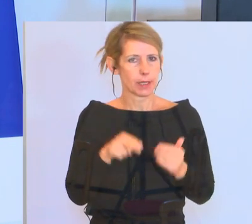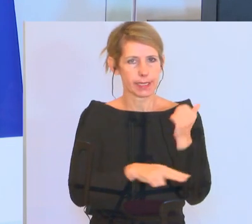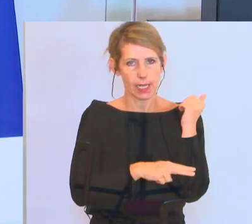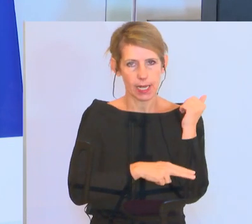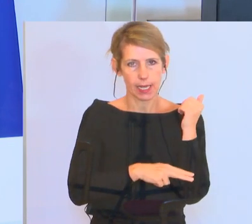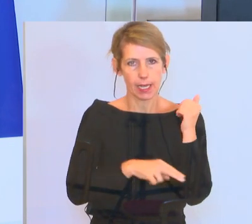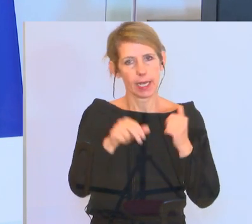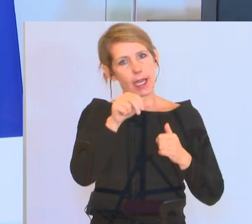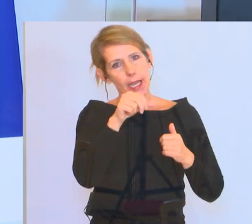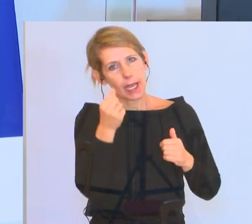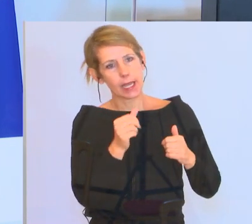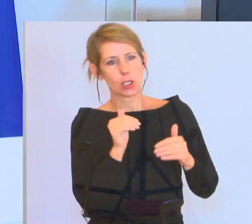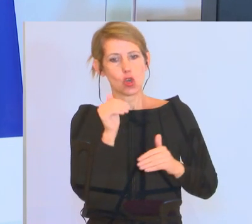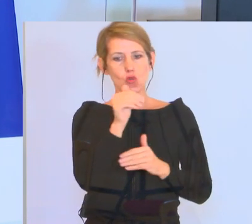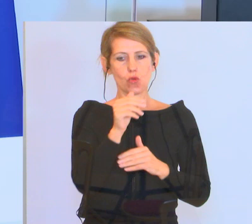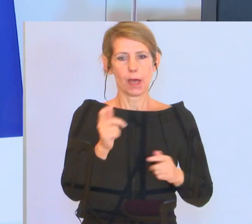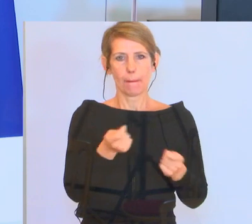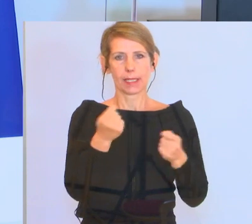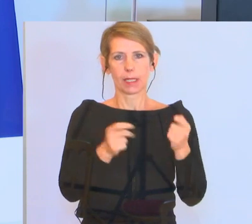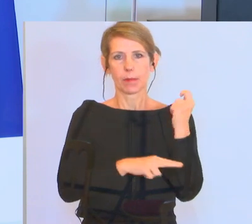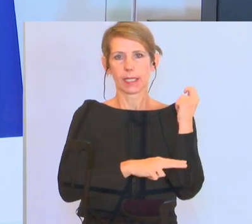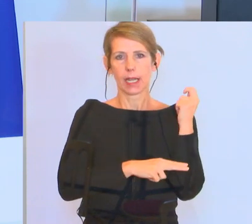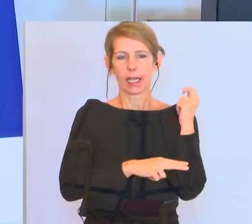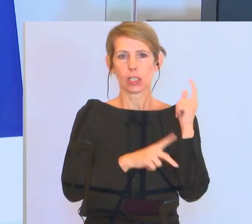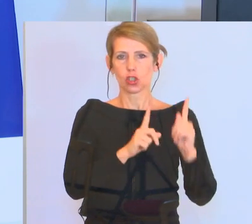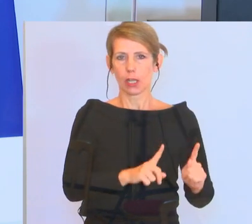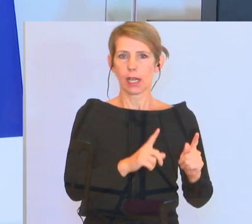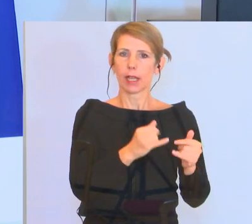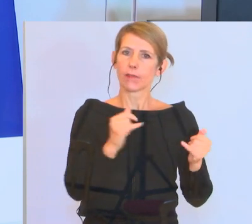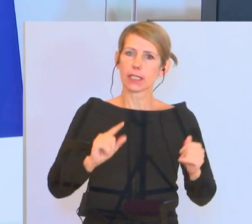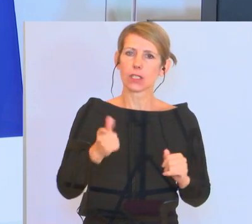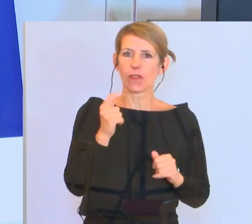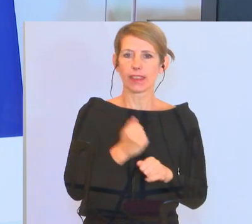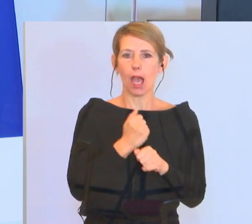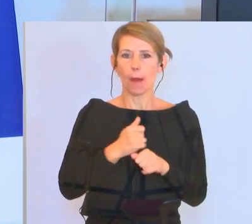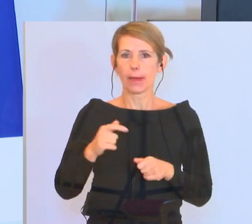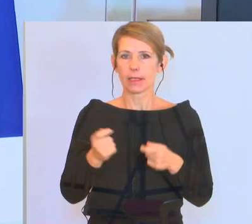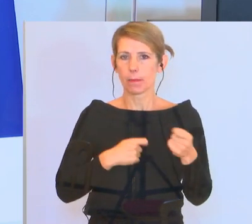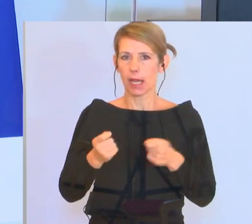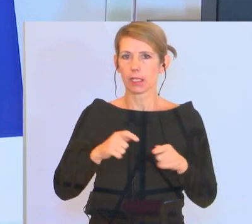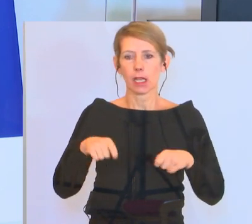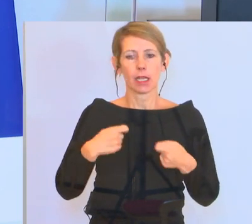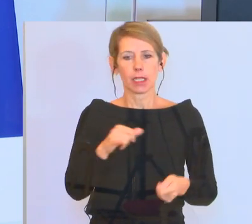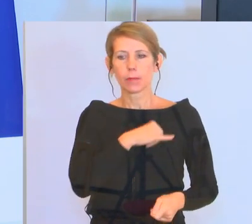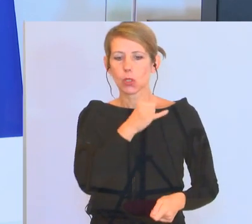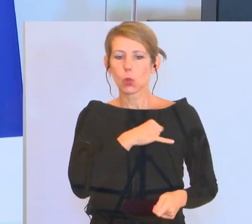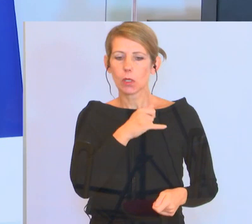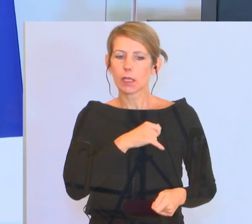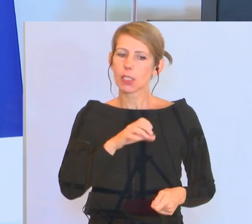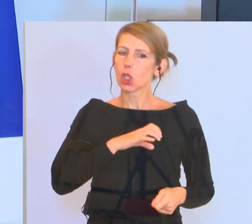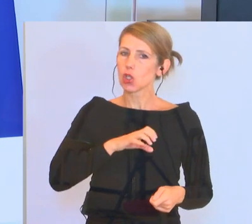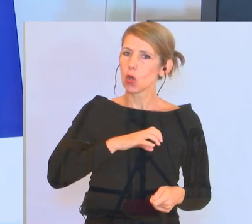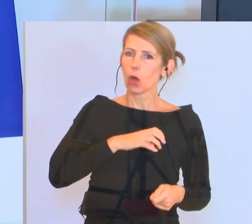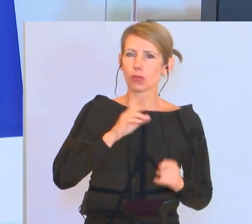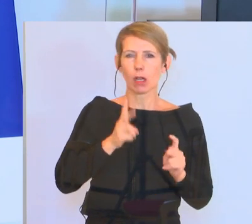die überbetrieblichen Lehrstellen, die am zweiten Arbeitsmarkt den Jugendlichen die Chance geben, hier Erfahrungen zu sammeln,